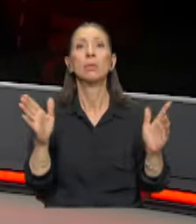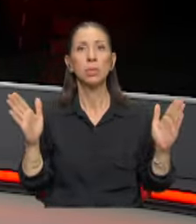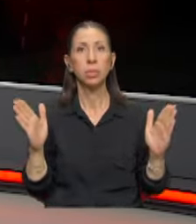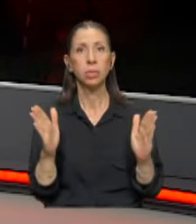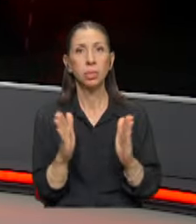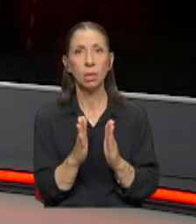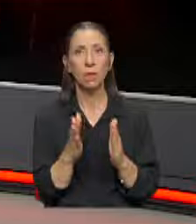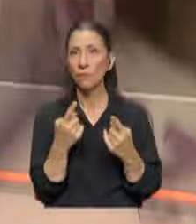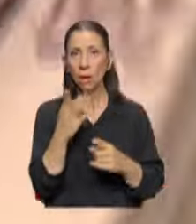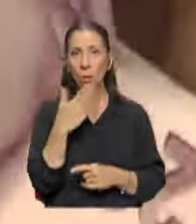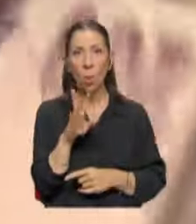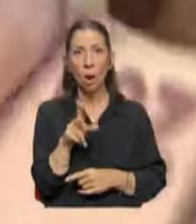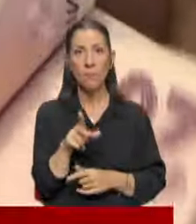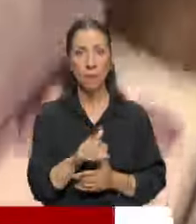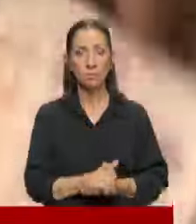oldu.